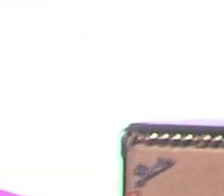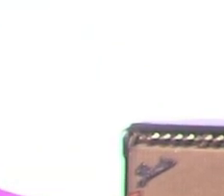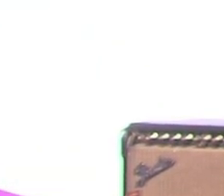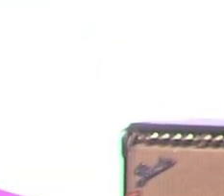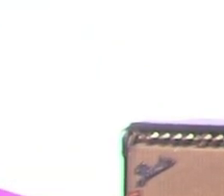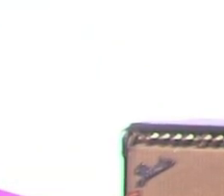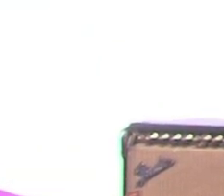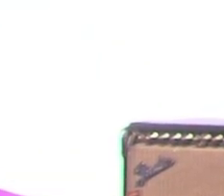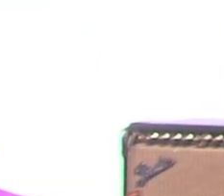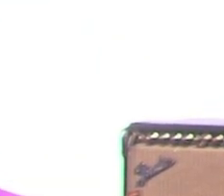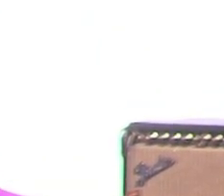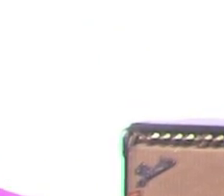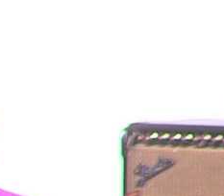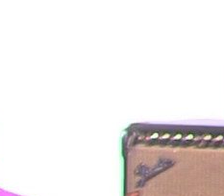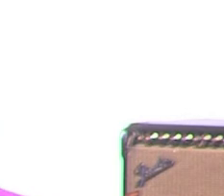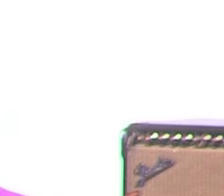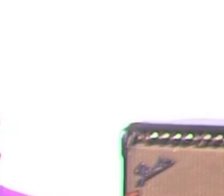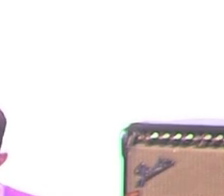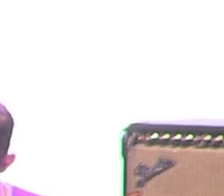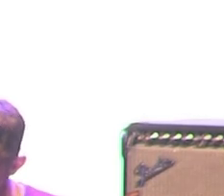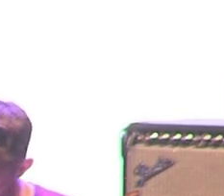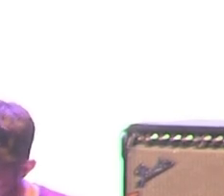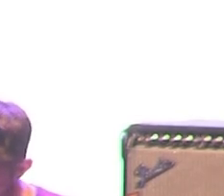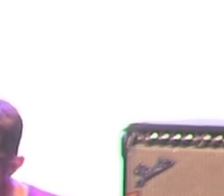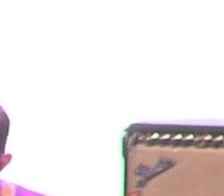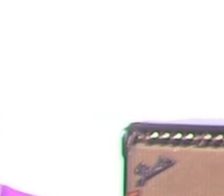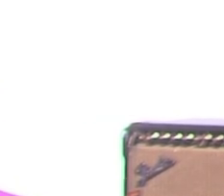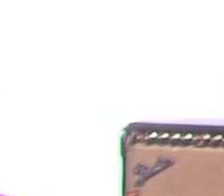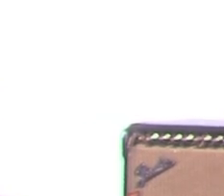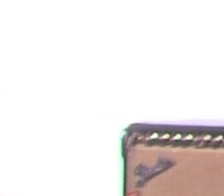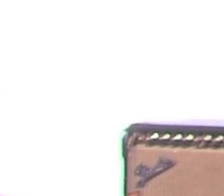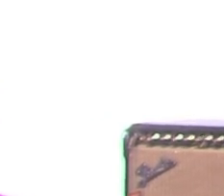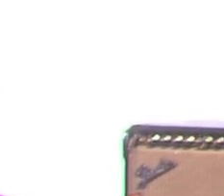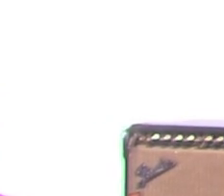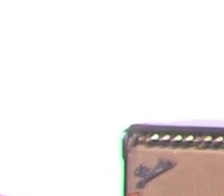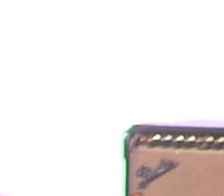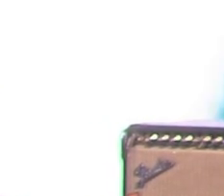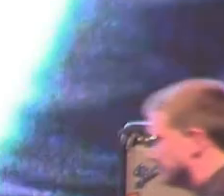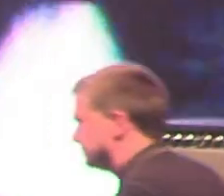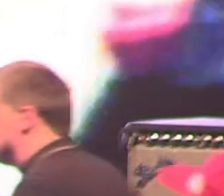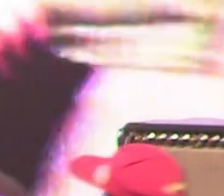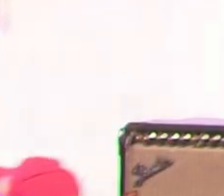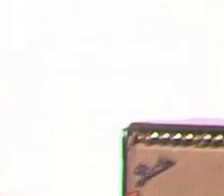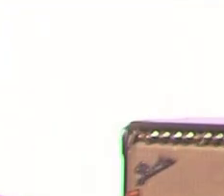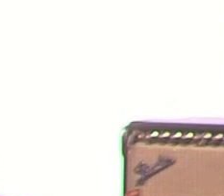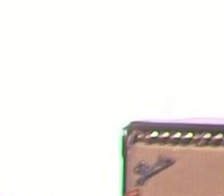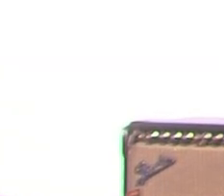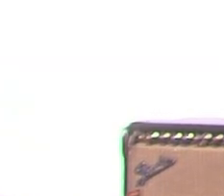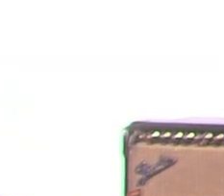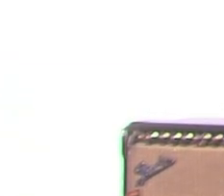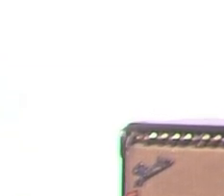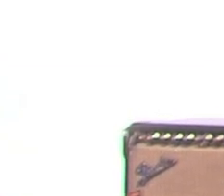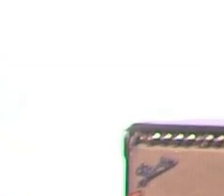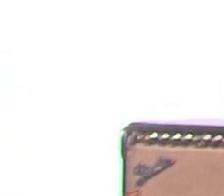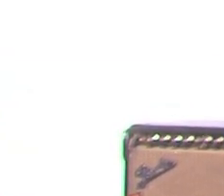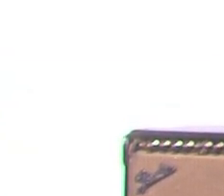Städte übersehen, weil wir MitbürgerInnen haben, die die Stirn über uns runzeln. Wir haben genau deshalb entschieden zu zeigen, dass es auch